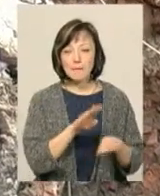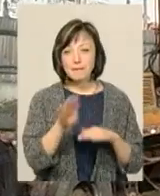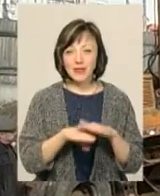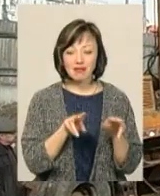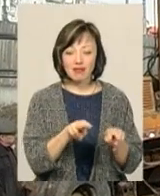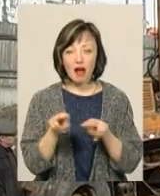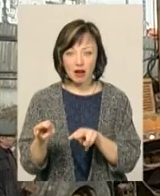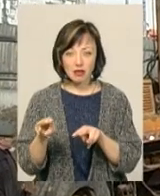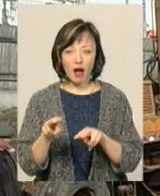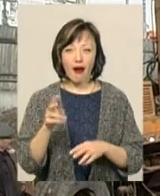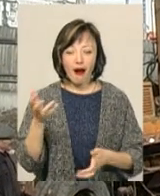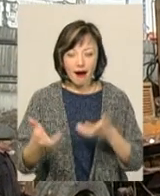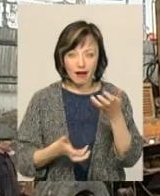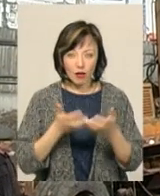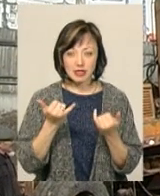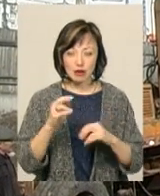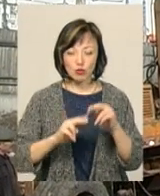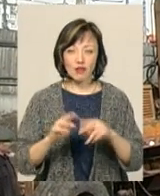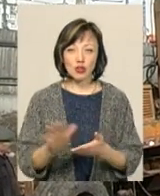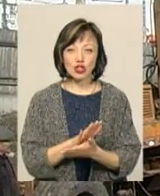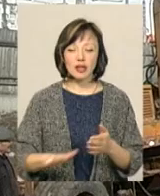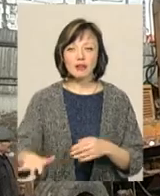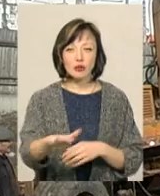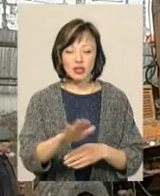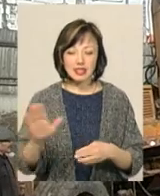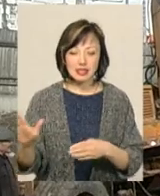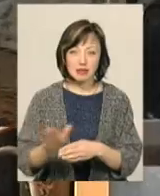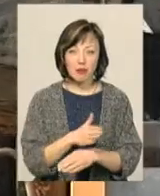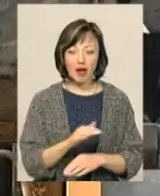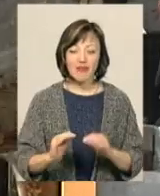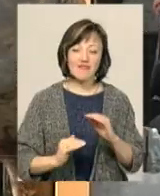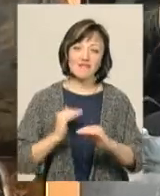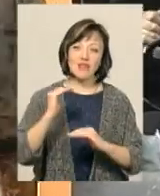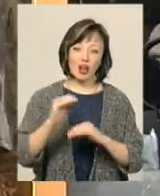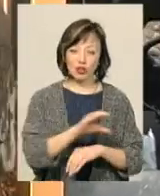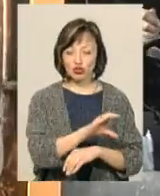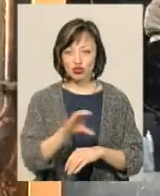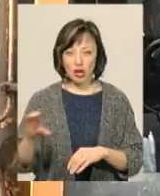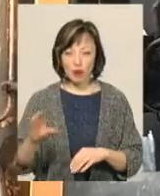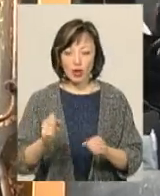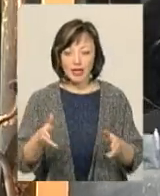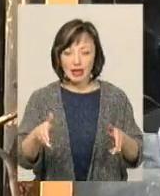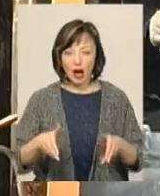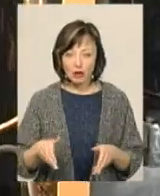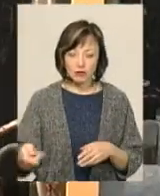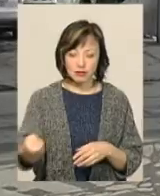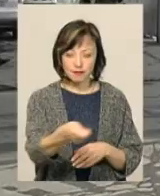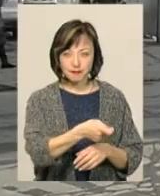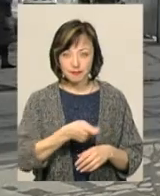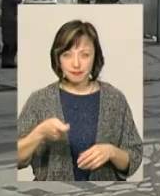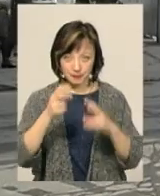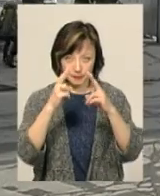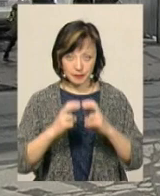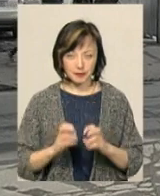наглядом археолога. Наразі будівельники розчищають територію та знімають верхній шар ґрунту, після чого ділянку просканують георадаром.